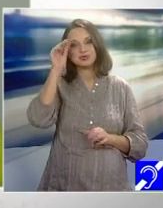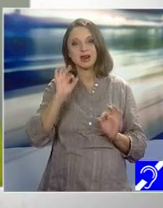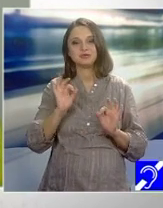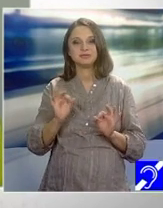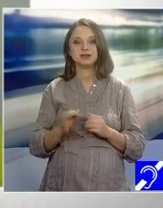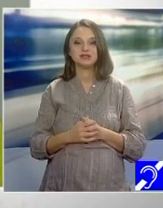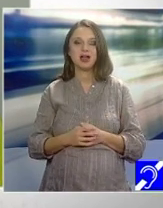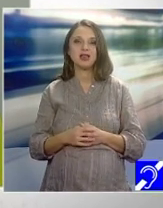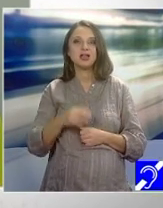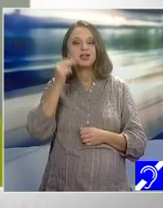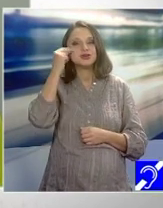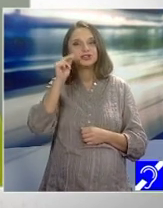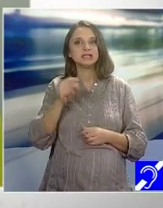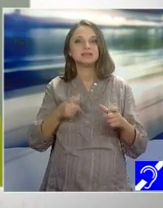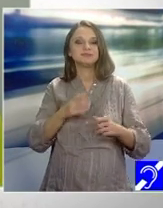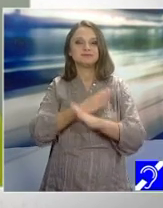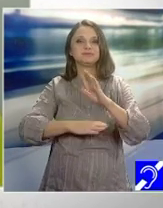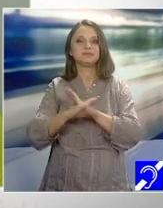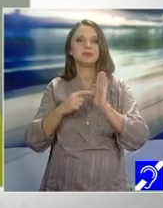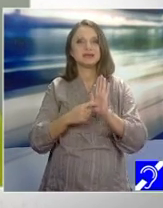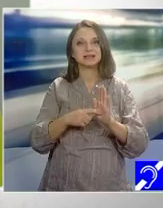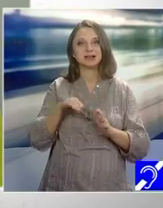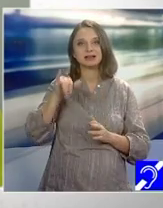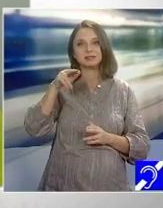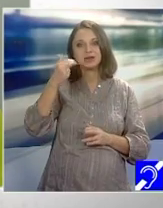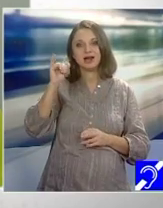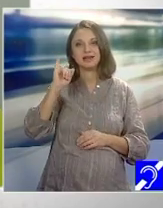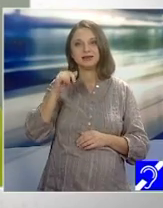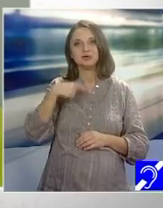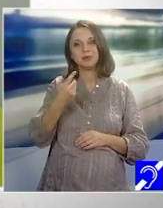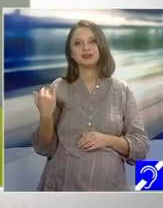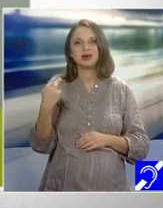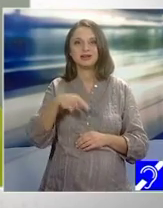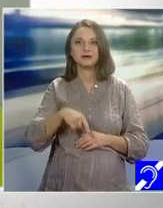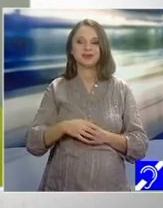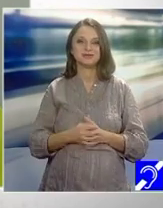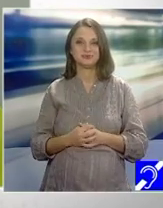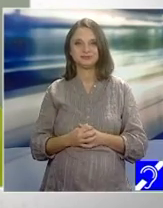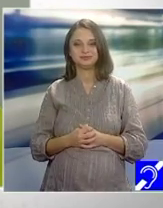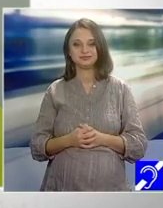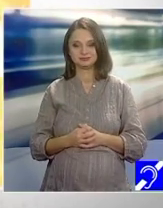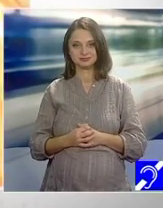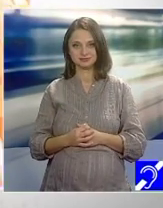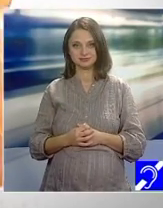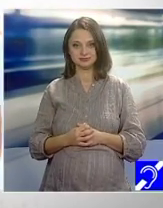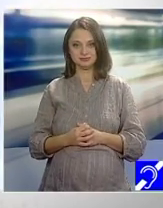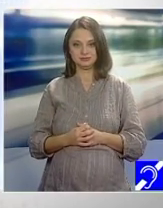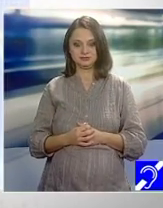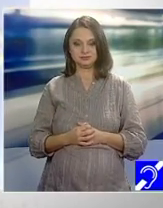special cu știri din zona dizabilității prezentate de colegul meu, Mihai Arsenie, și revenim în platou. Rămâneți cu noi.